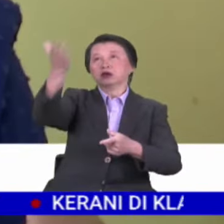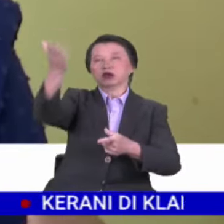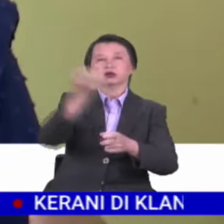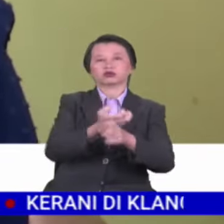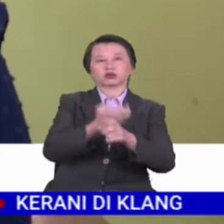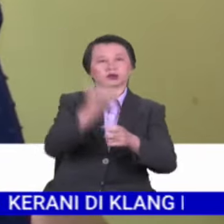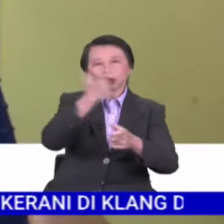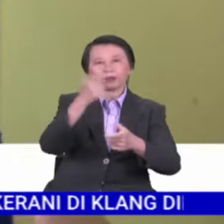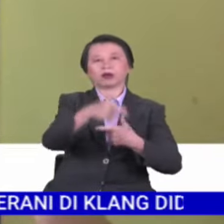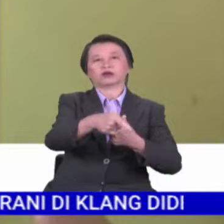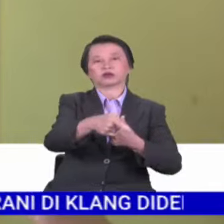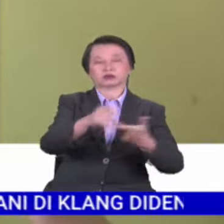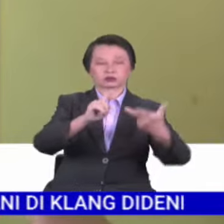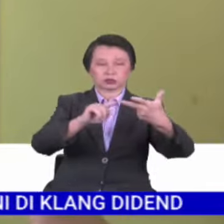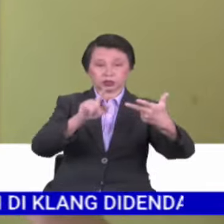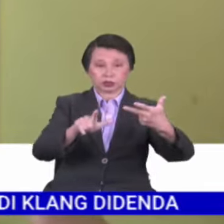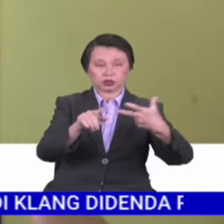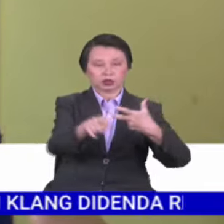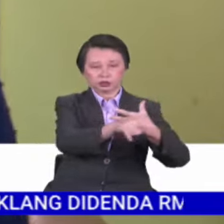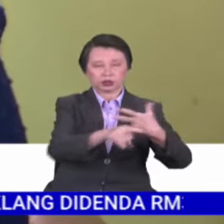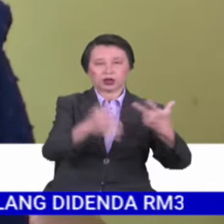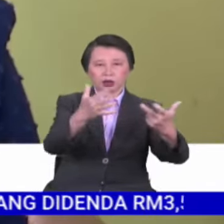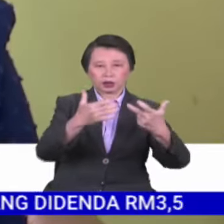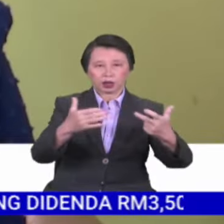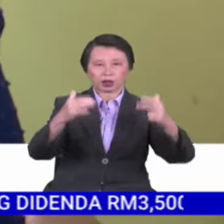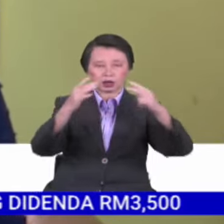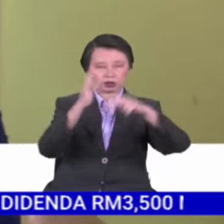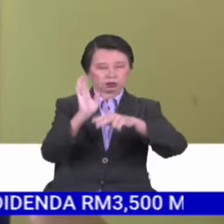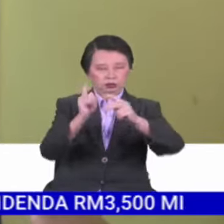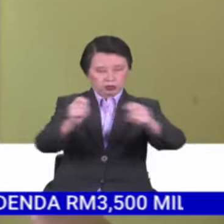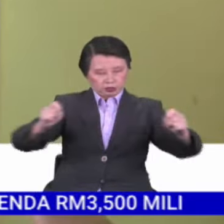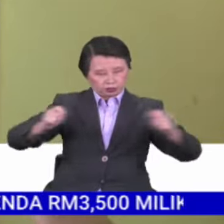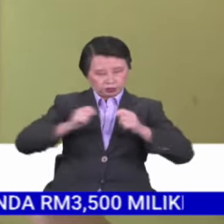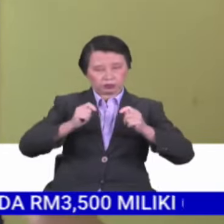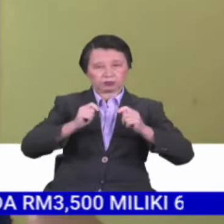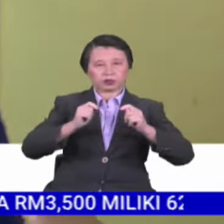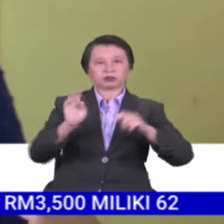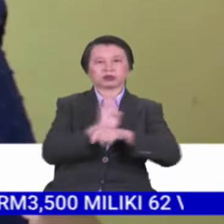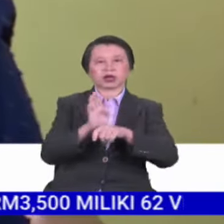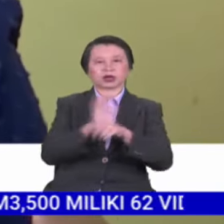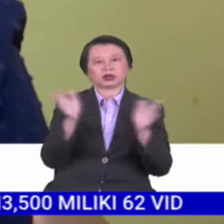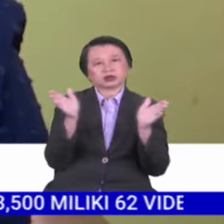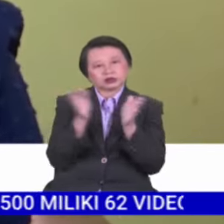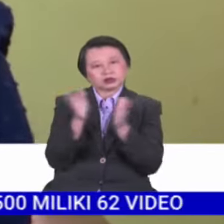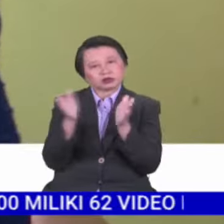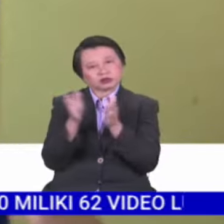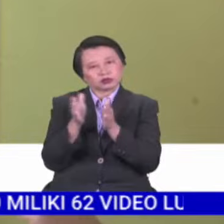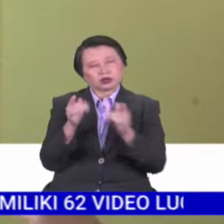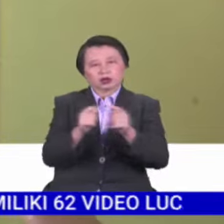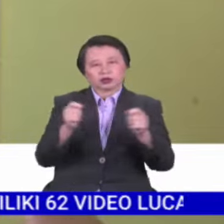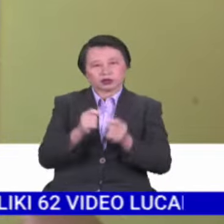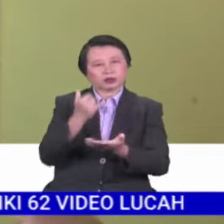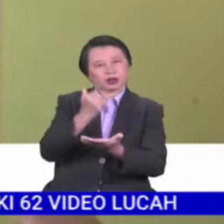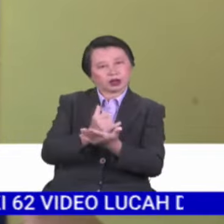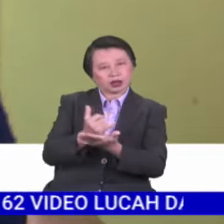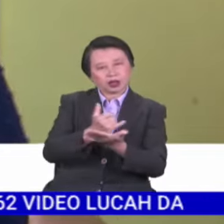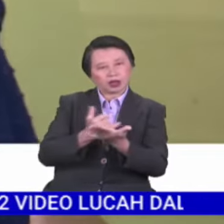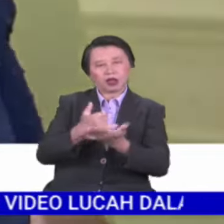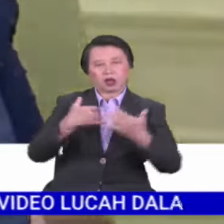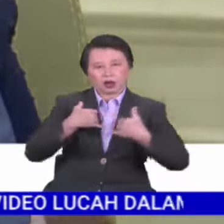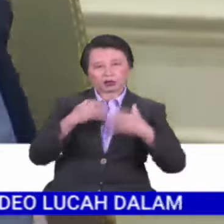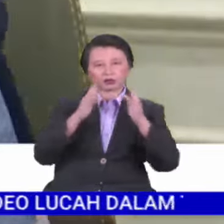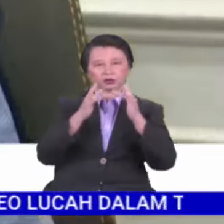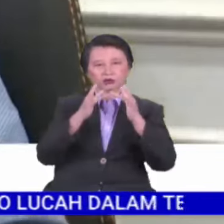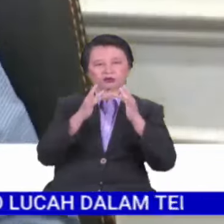Dan yang ketiga, dia orang sendiri nak kompleks-kompleks perniagaan yang kecil-kecil yang boleh jadi tempat lepak, yang ada